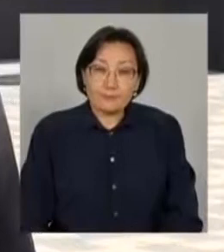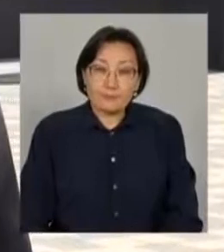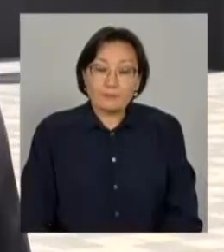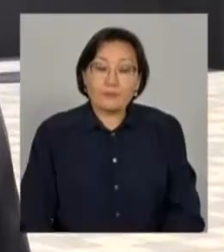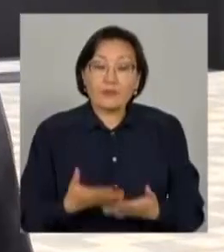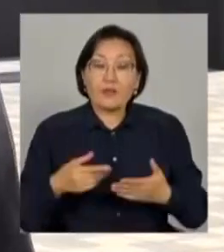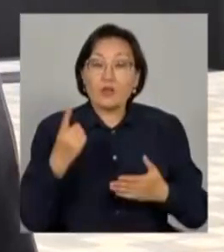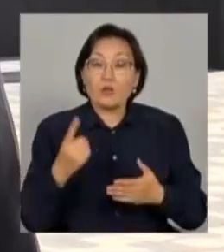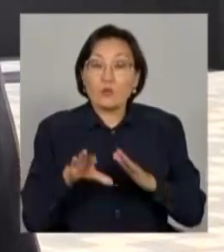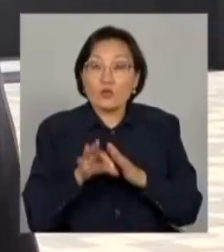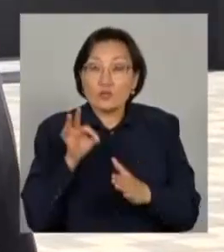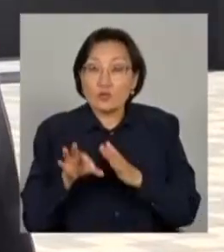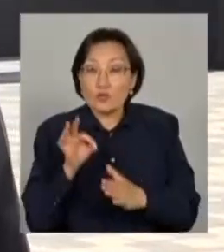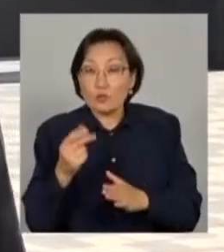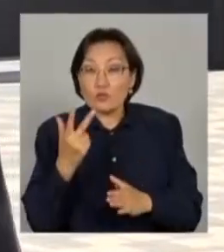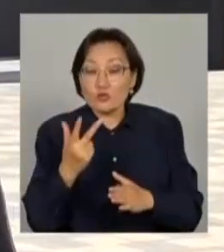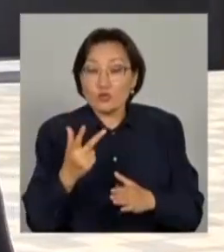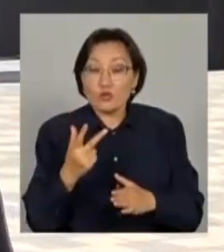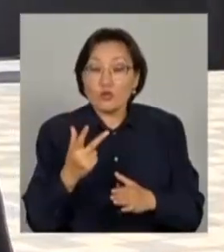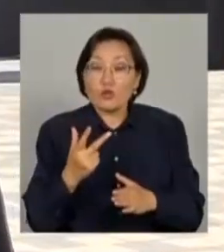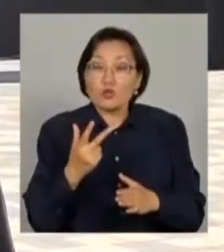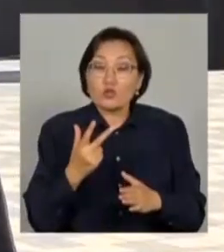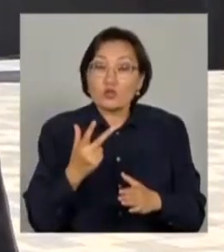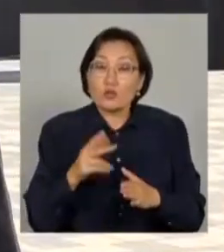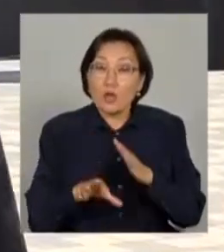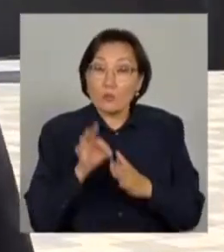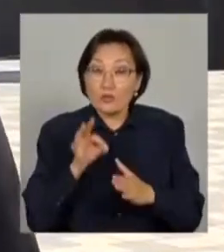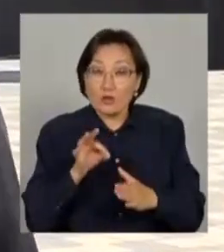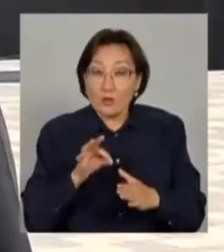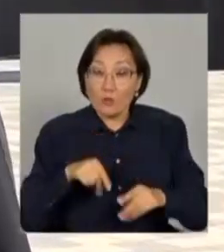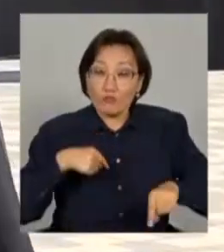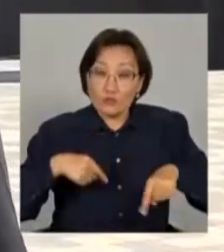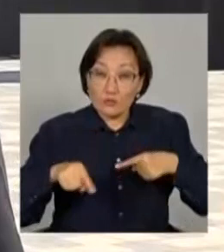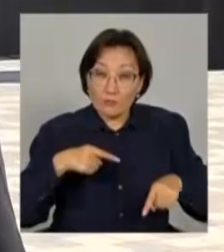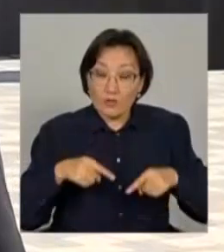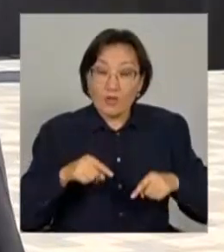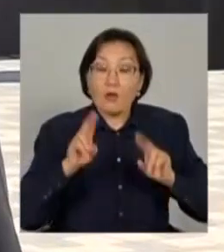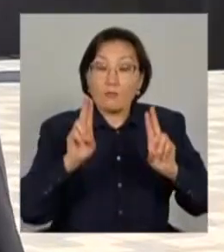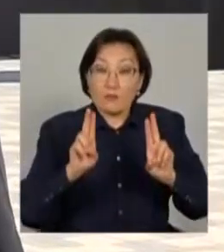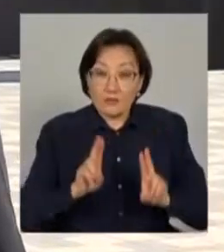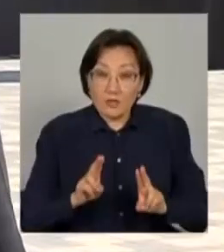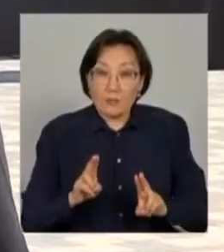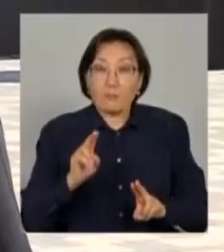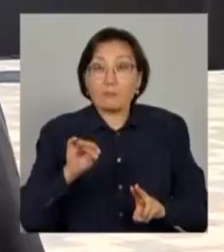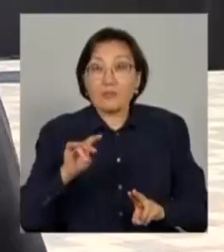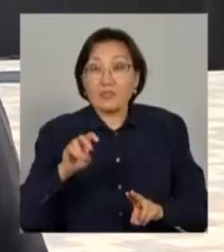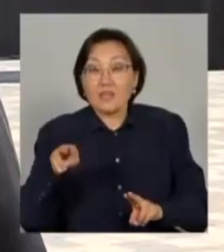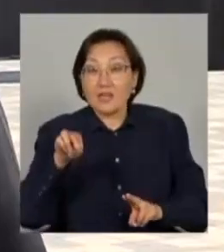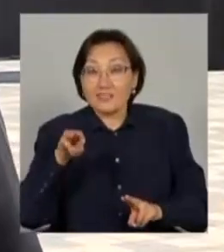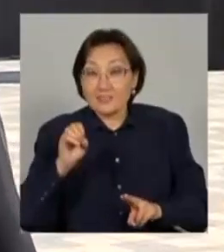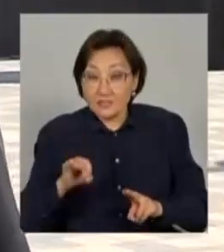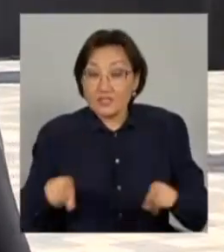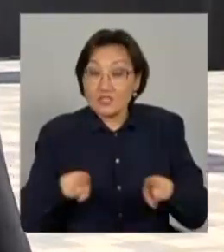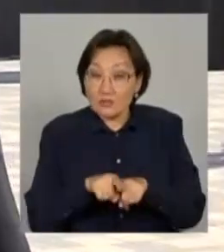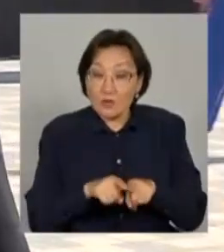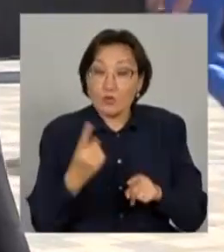Бізде бірінші отборлар 3 круг отборда. Футбольный правиламен болады, пенальти де сияқты. 3